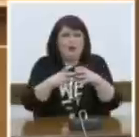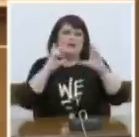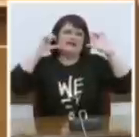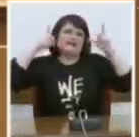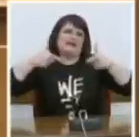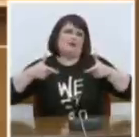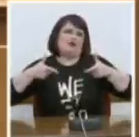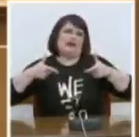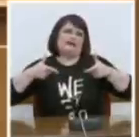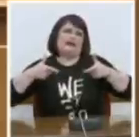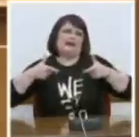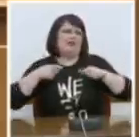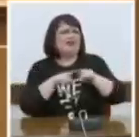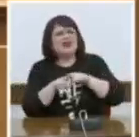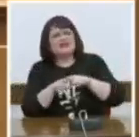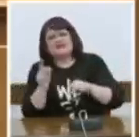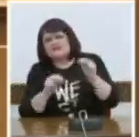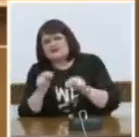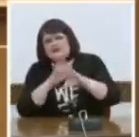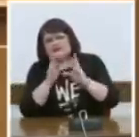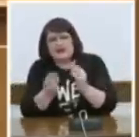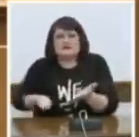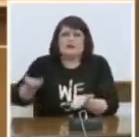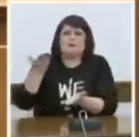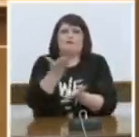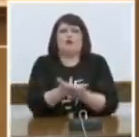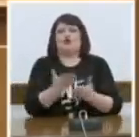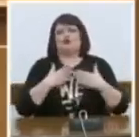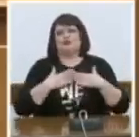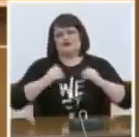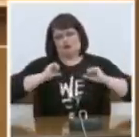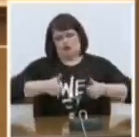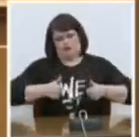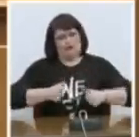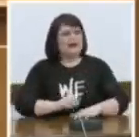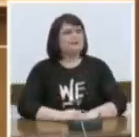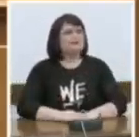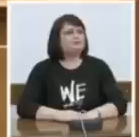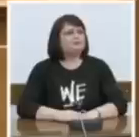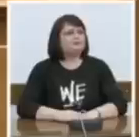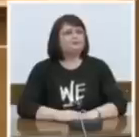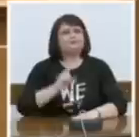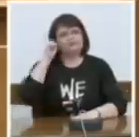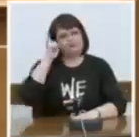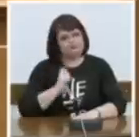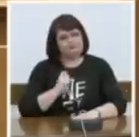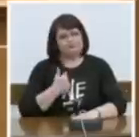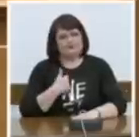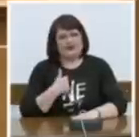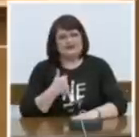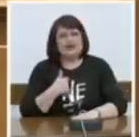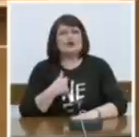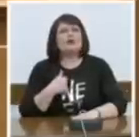χωρίς αποκλεισμούς. Και την πρόσκληση αυτή την καταθέτει ο ΣΥΡΙΖΑ και παίρνει αυτή την πρωτοβουλία. Ξέρουμε βέβαια ότι θα έχουμε και ένα σκληρό μέτωπο απέναντι στις πολιτικές Νέας